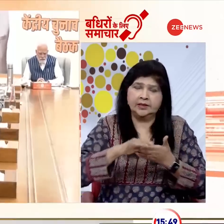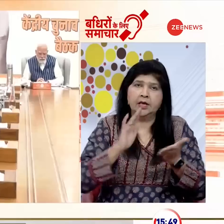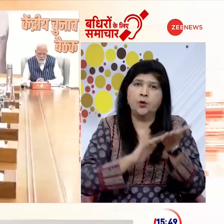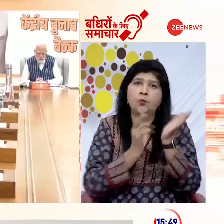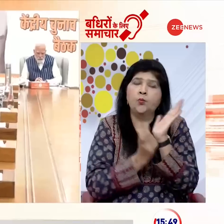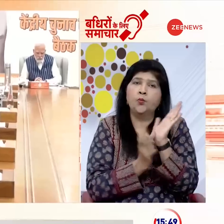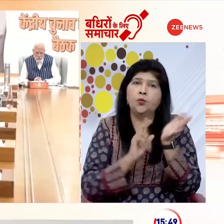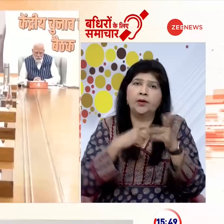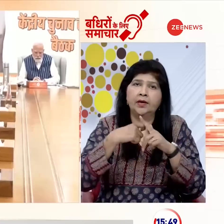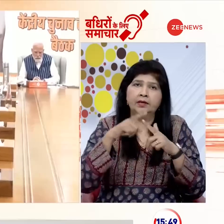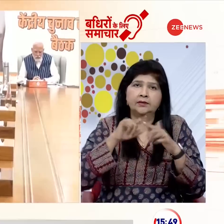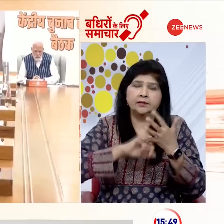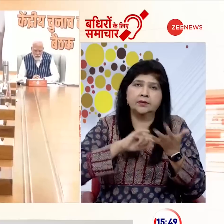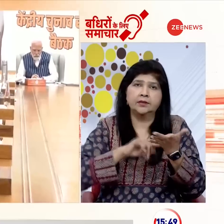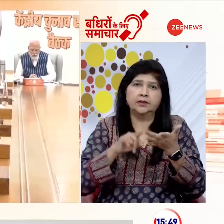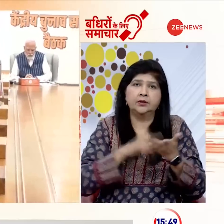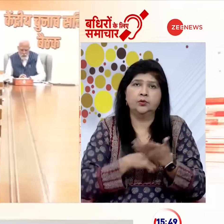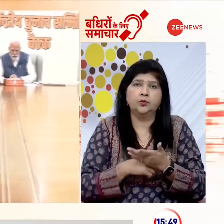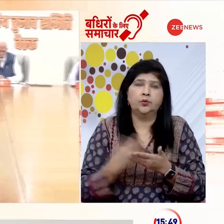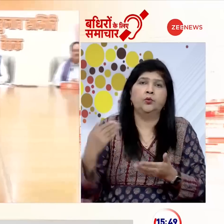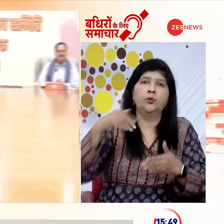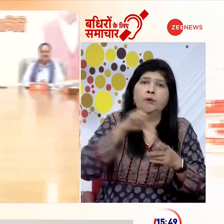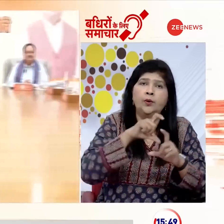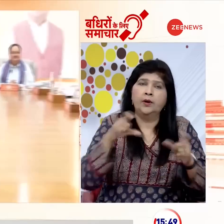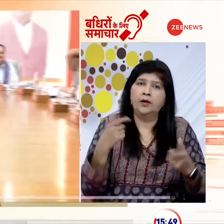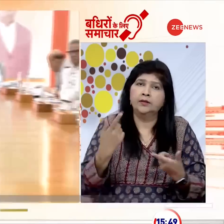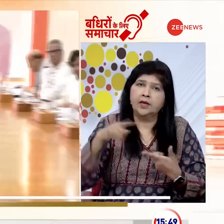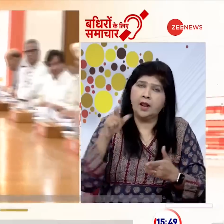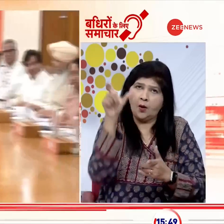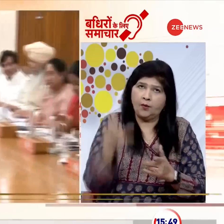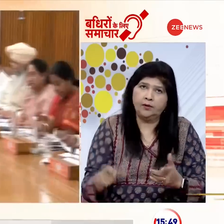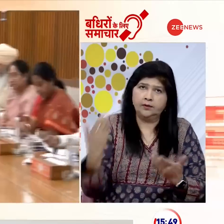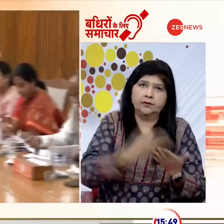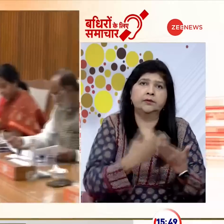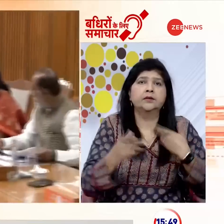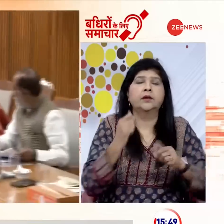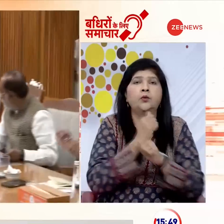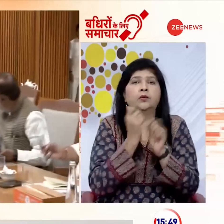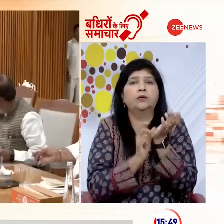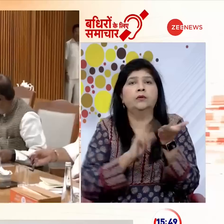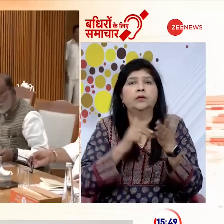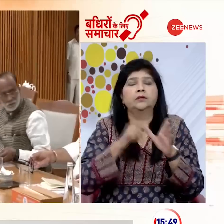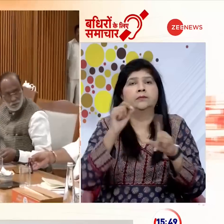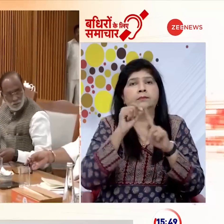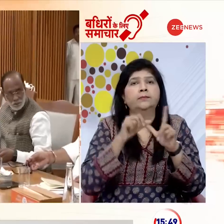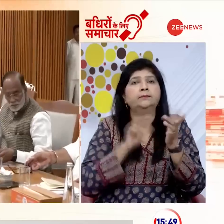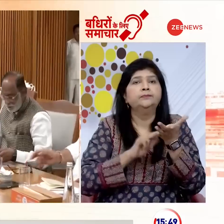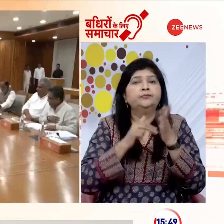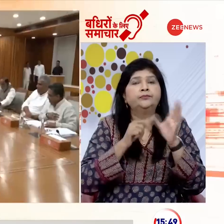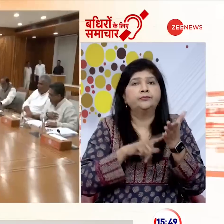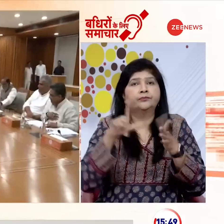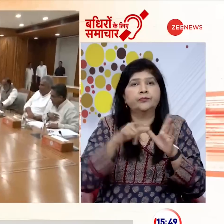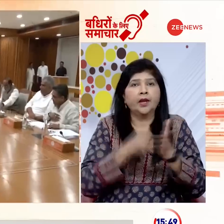मुकेश टंडन को टिकट देकर चुनावी मैदान में उतारा, जबकि गुना से पन्नालाल शाक्य